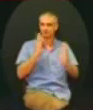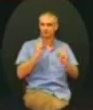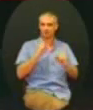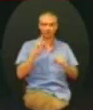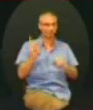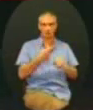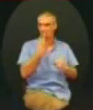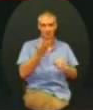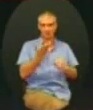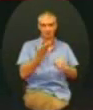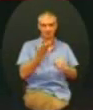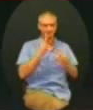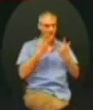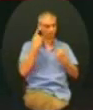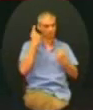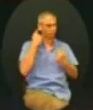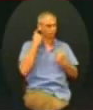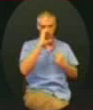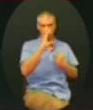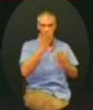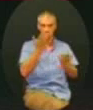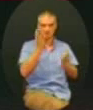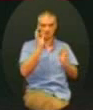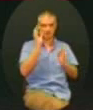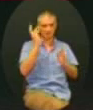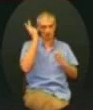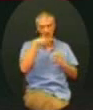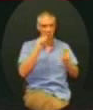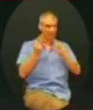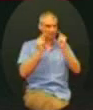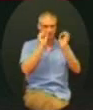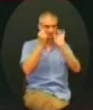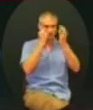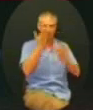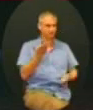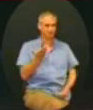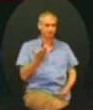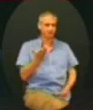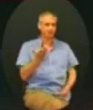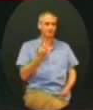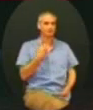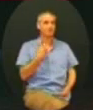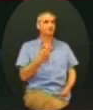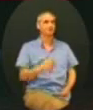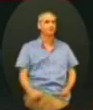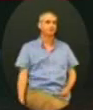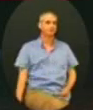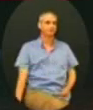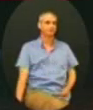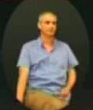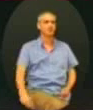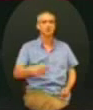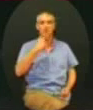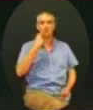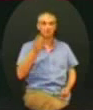אני לא בטוחה שכל הציבור שמאזין, שצופה בנו, באמת יכול להבין את הרזולוציות הקטנות האלה. אז אני רוצה... אני חוזר ואומר